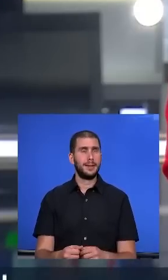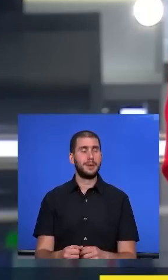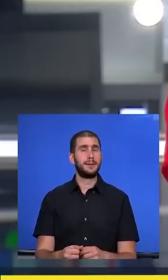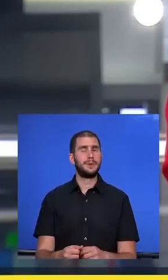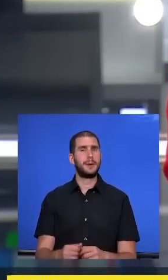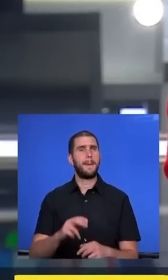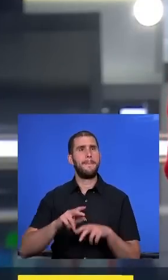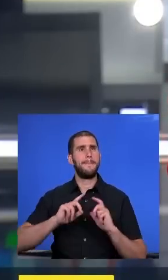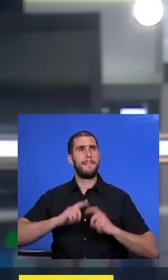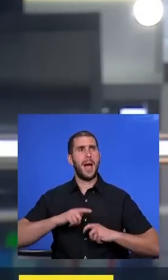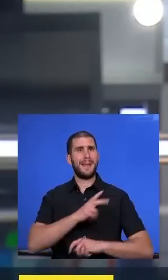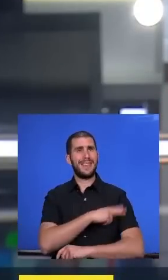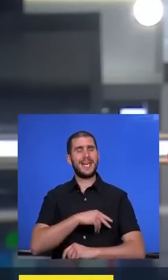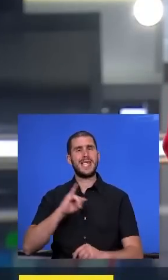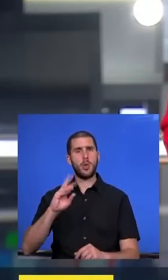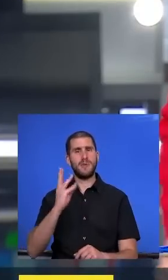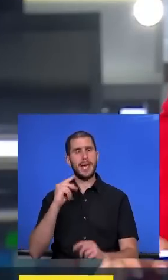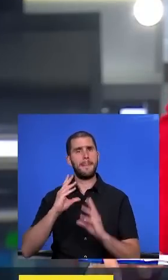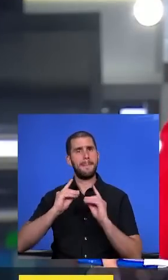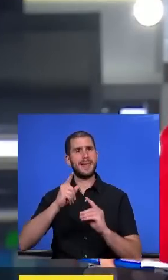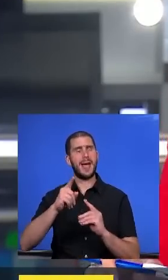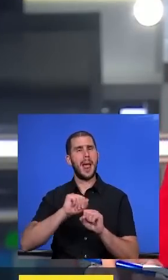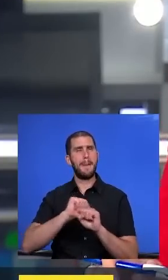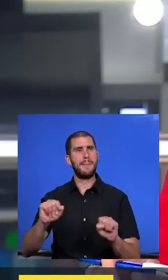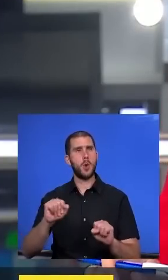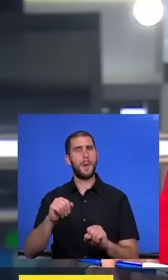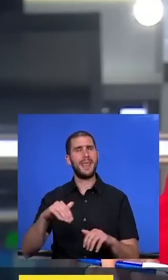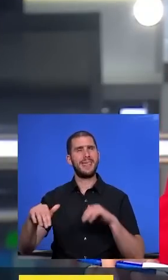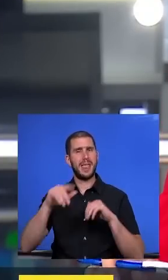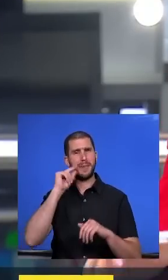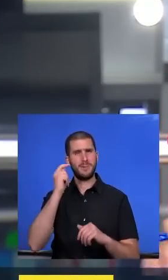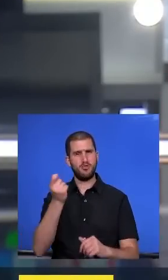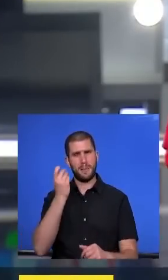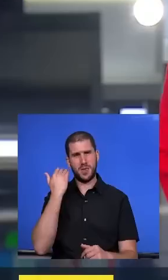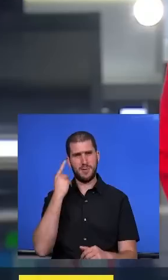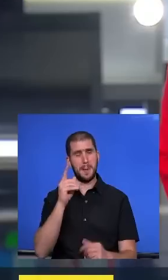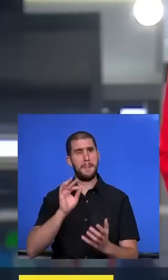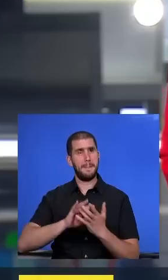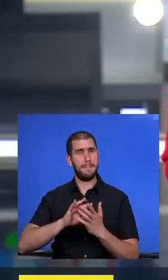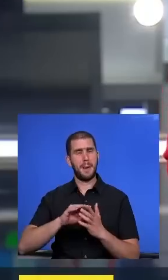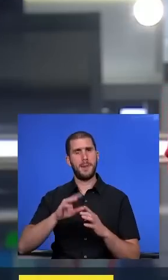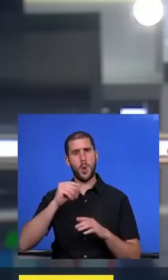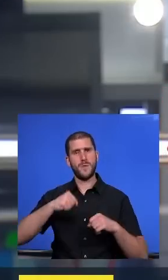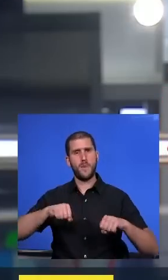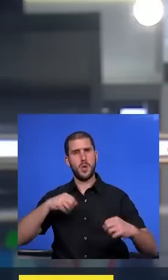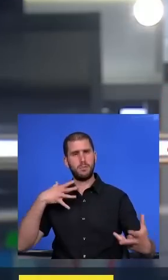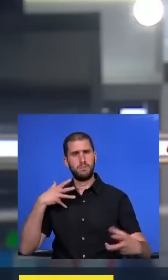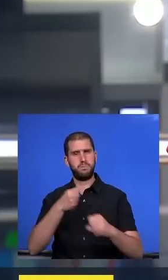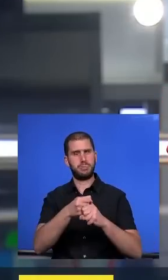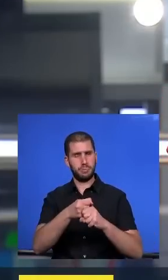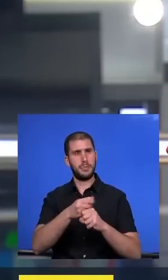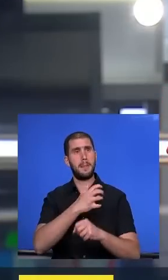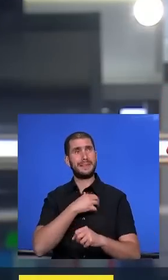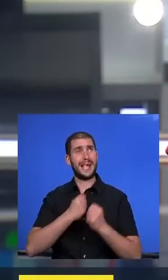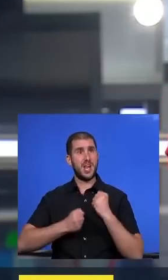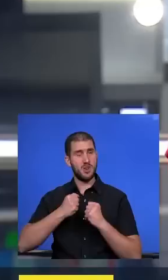הפרמדיק ירון שיף היה בדרכו לזירת הפיגוע בטיילת בתל אביב בשבת שעברה, כשרוכב אופנוע התנגש בו, פצע אותו קשה